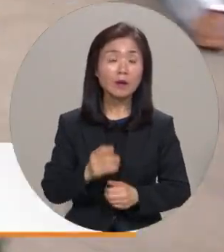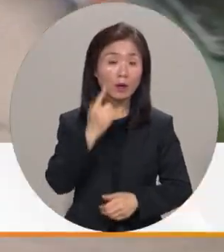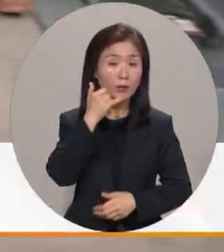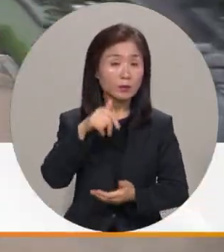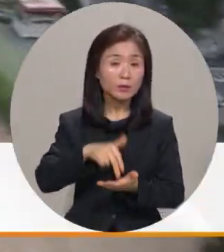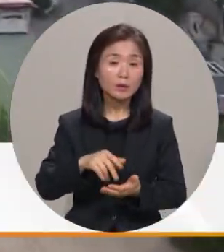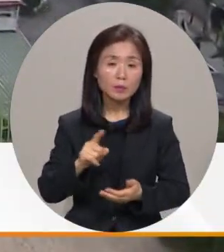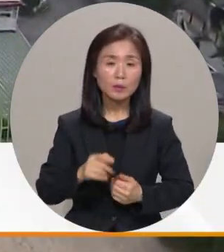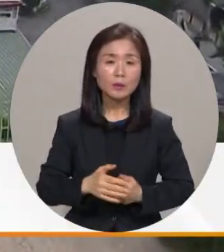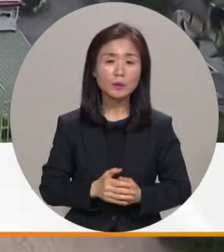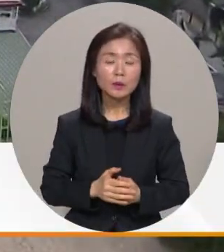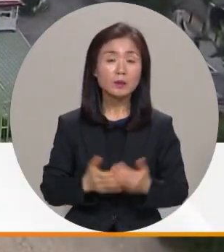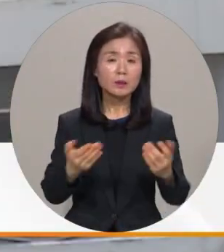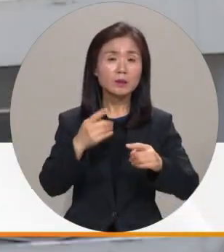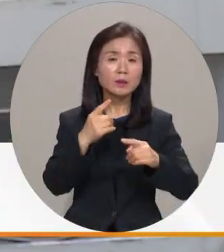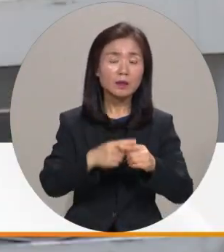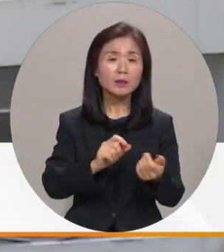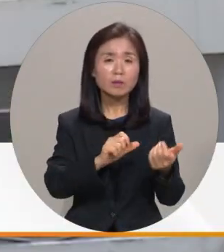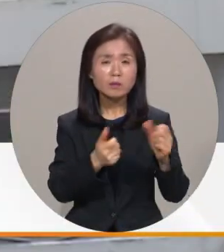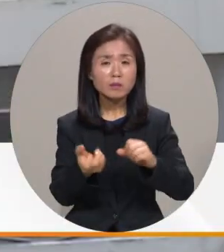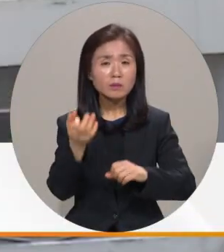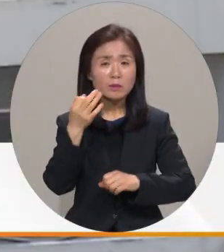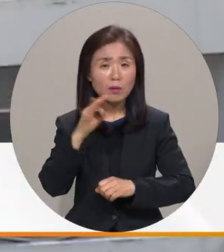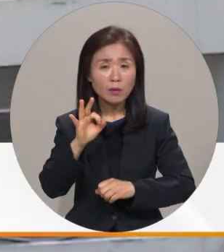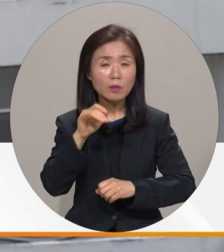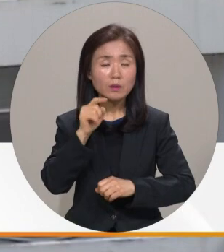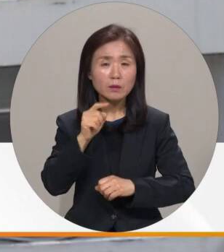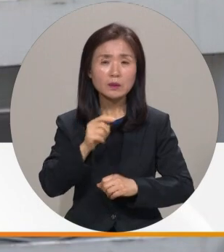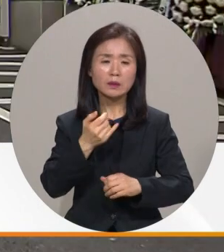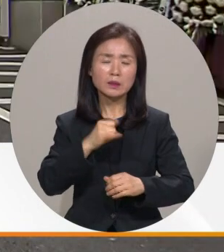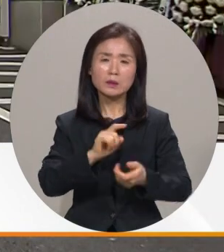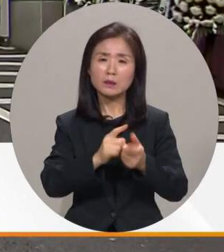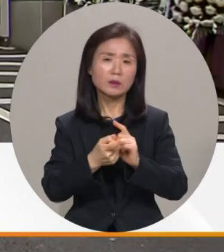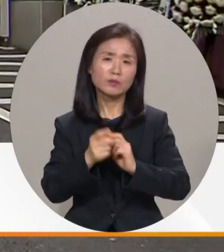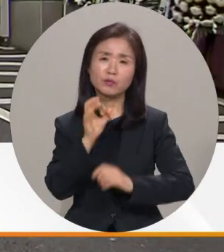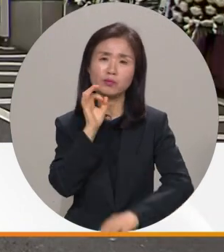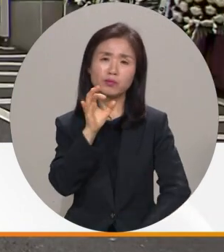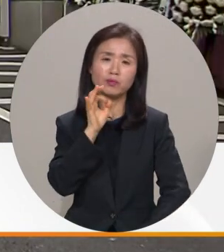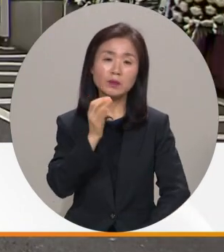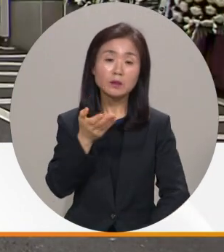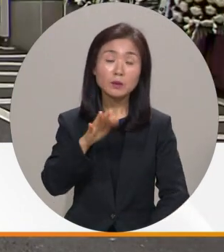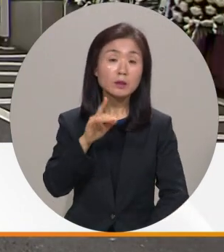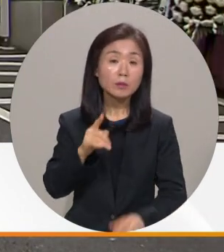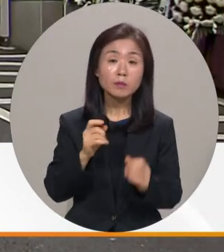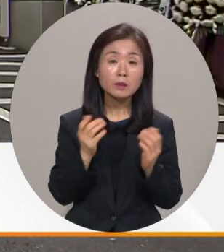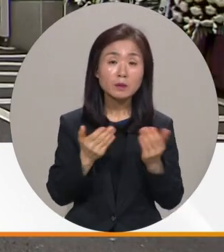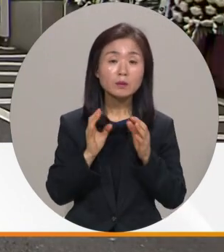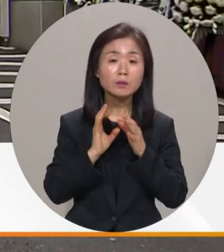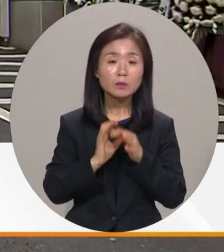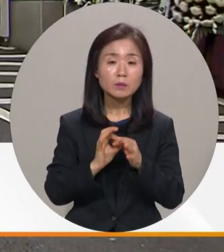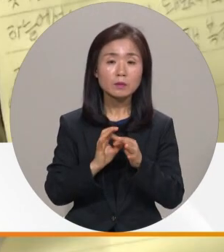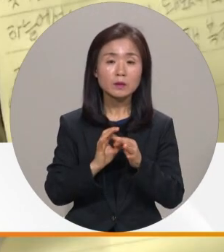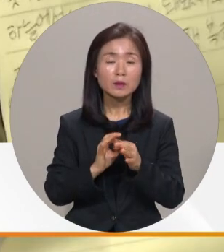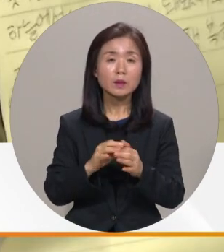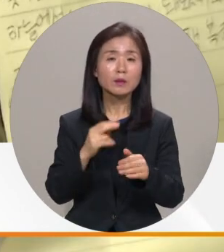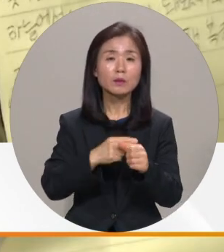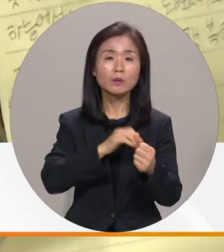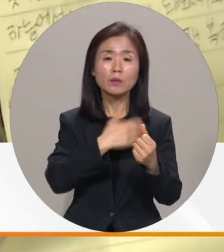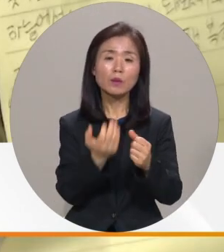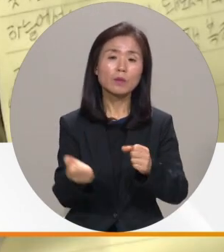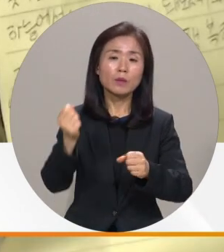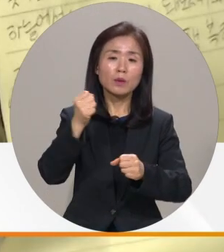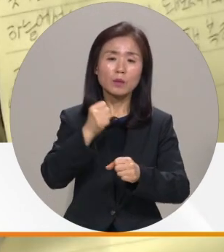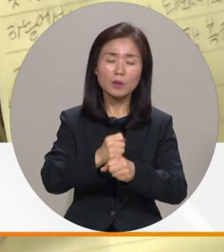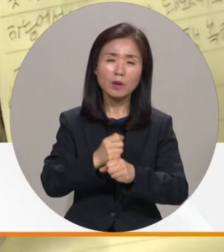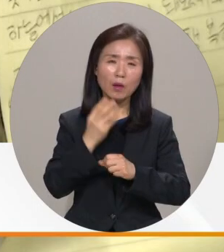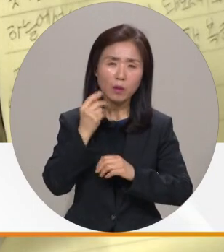아버지께서는 이게 순직 인정이 조금 자식을 대체는 할 수 없지만 이걸 계기로 좀 교권 회복이 진행이 됐으면